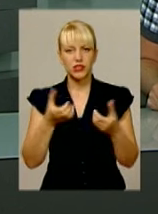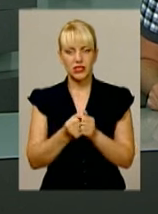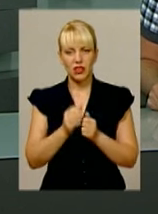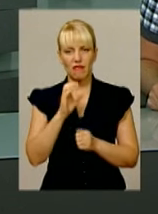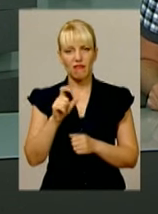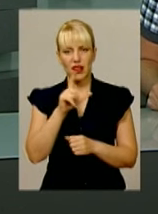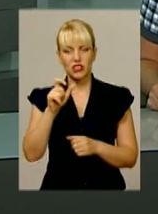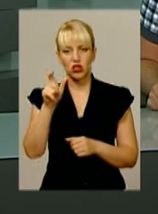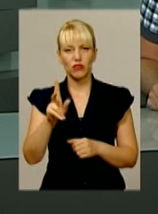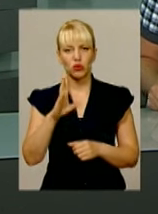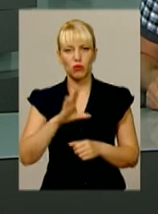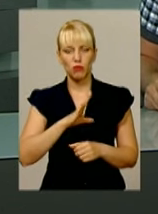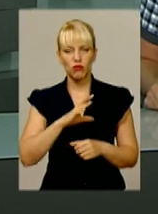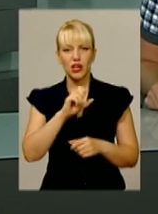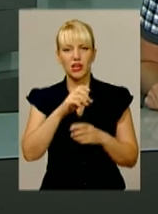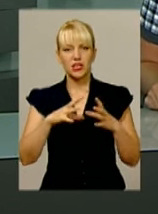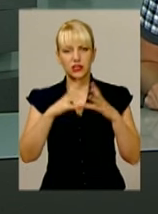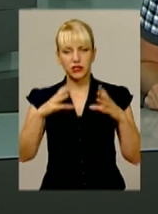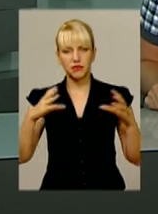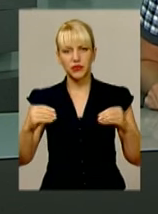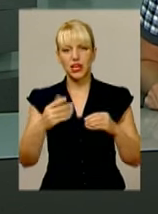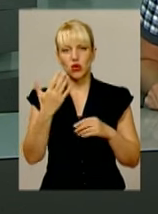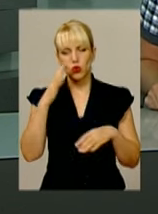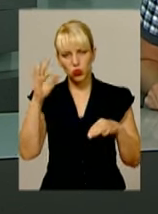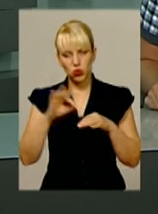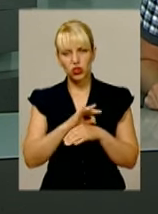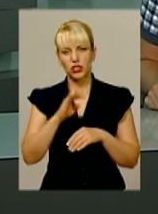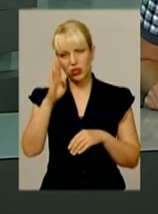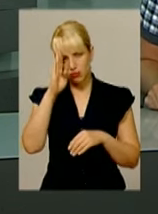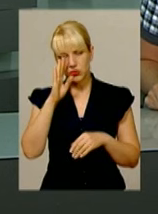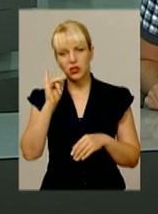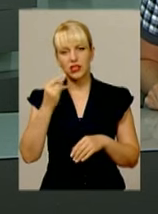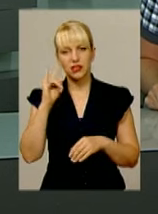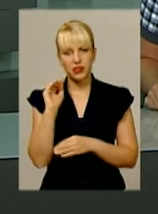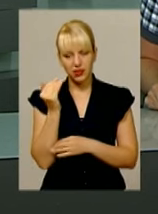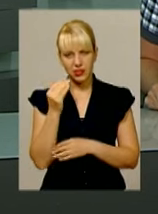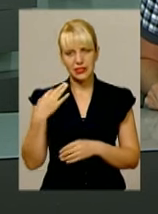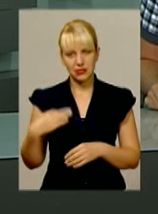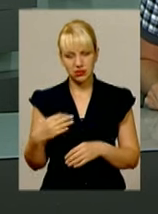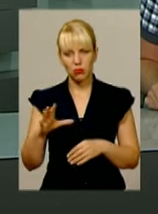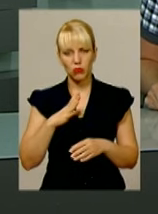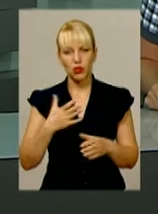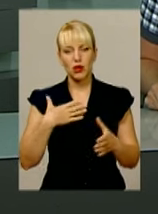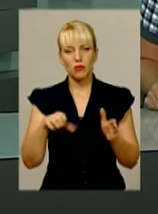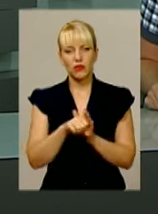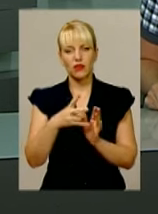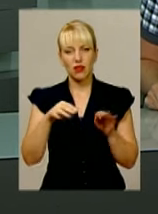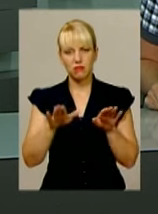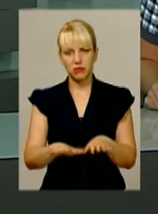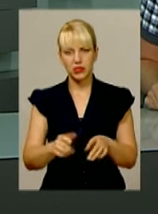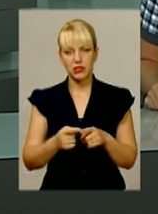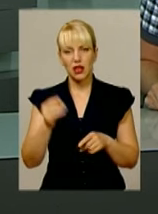Чоловік, який був за кермом шістки, його дружина та маленький син загинули на місці. Підозрюваний в здійсненні ДТП 23